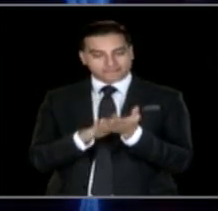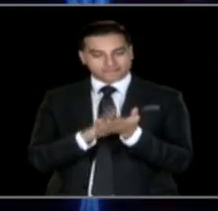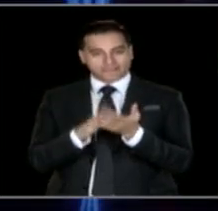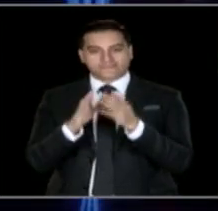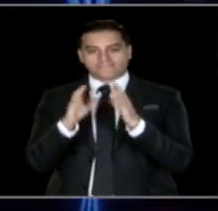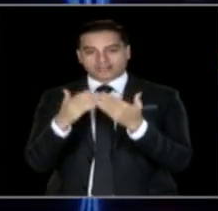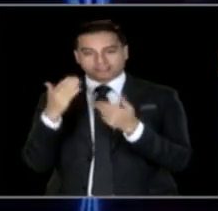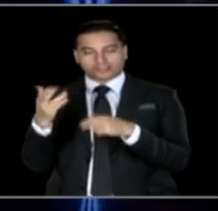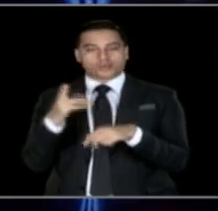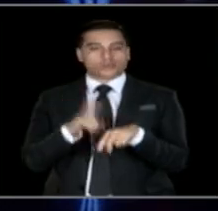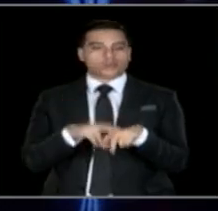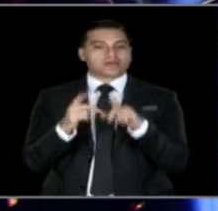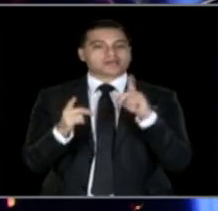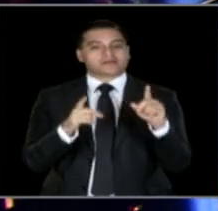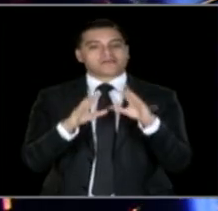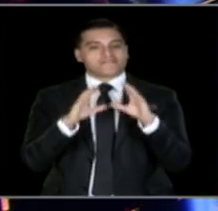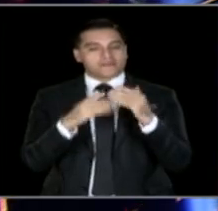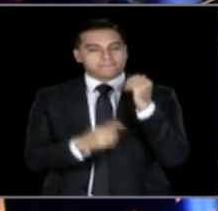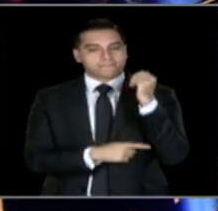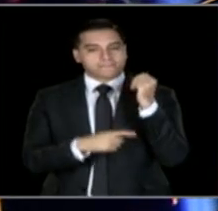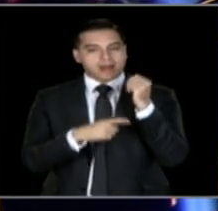جلوري المحلة الغربية،